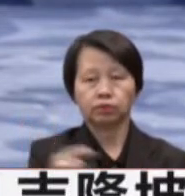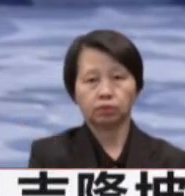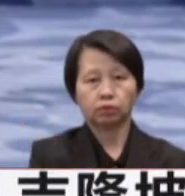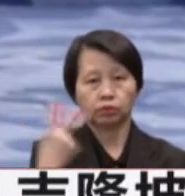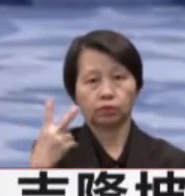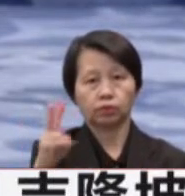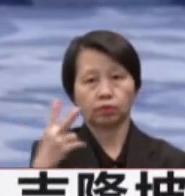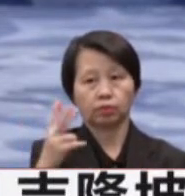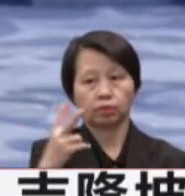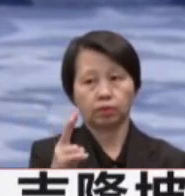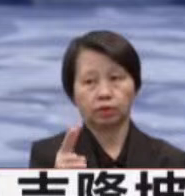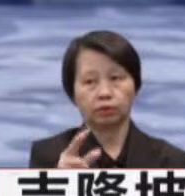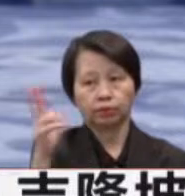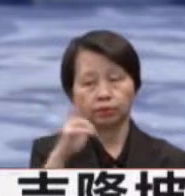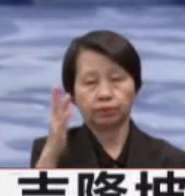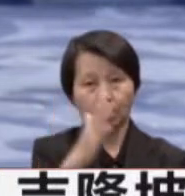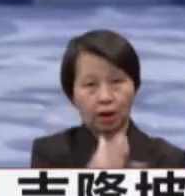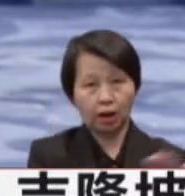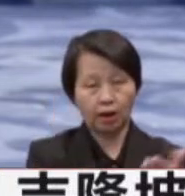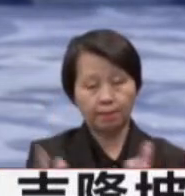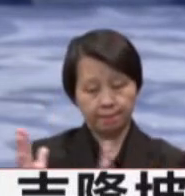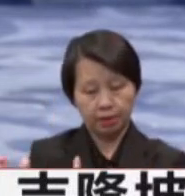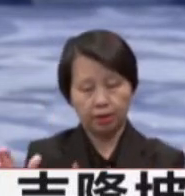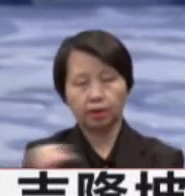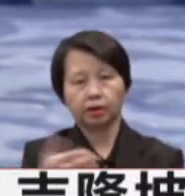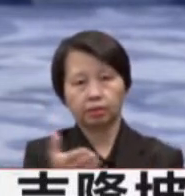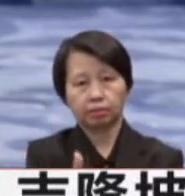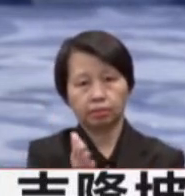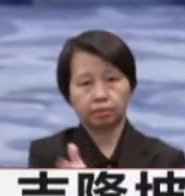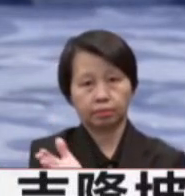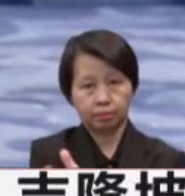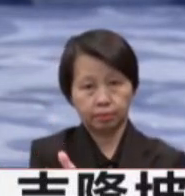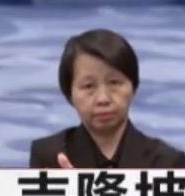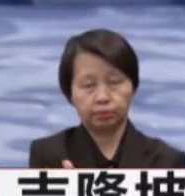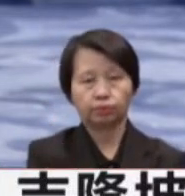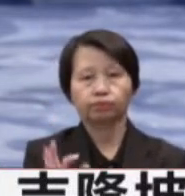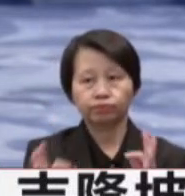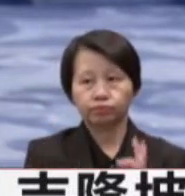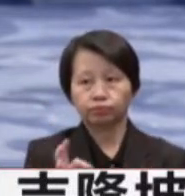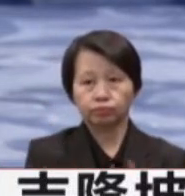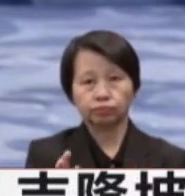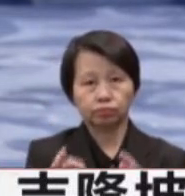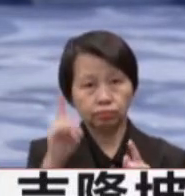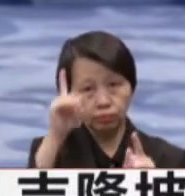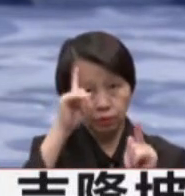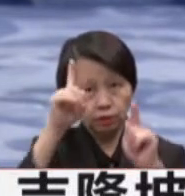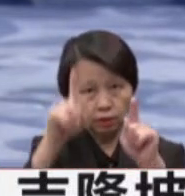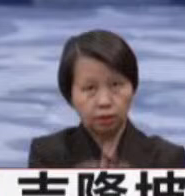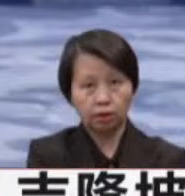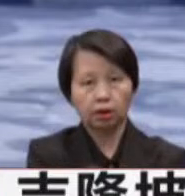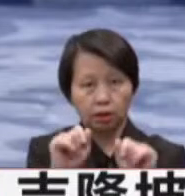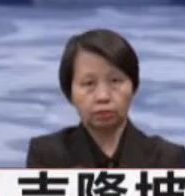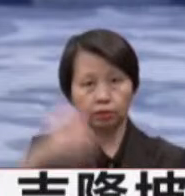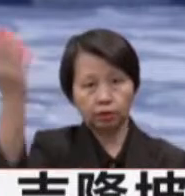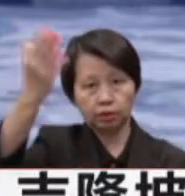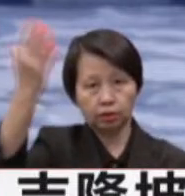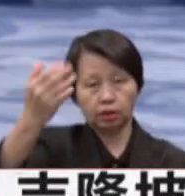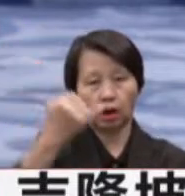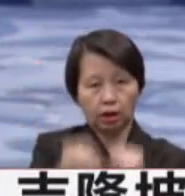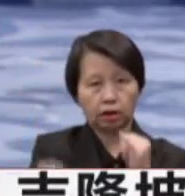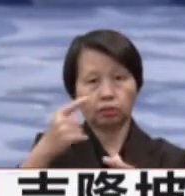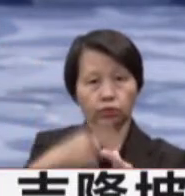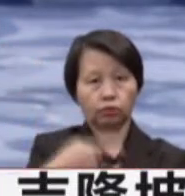ke-12 iaitu kajian separuh penggal dan juga belanjawan. Kalau ini dipersetujui, maka kita boleh bentangkan pada akhir